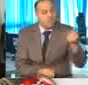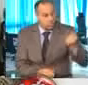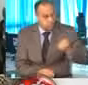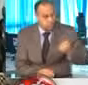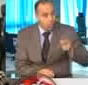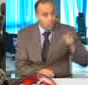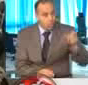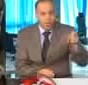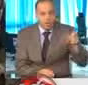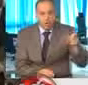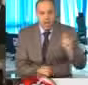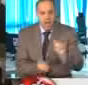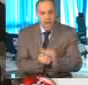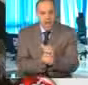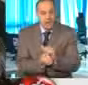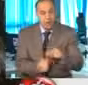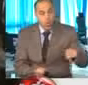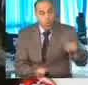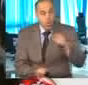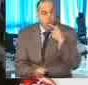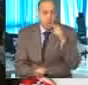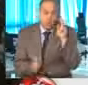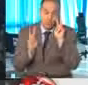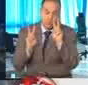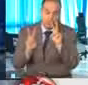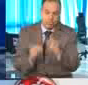الانتهاكات اعتذاراتهم العلنية.